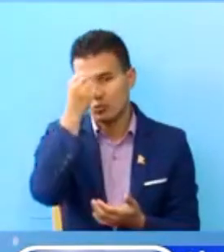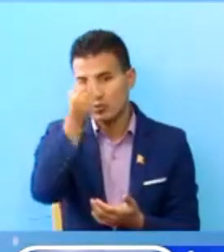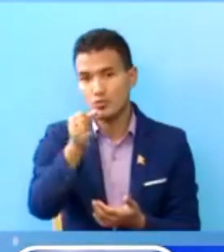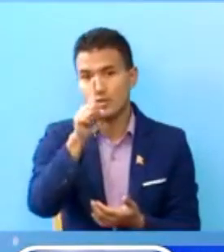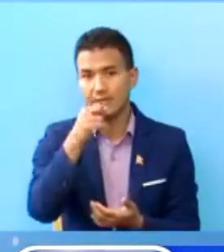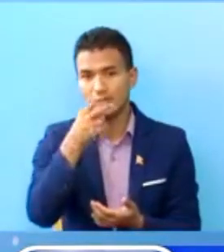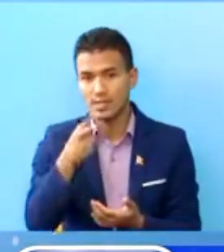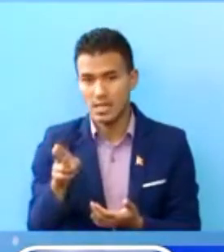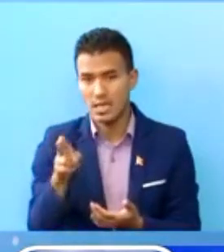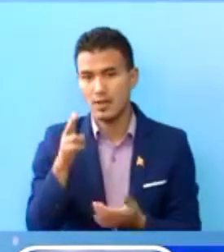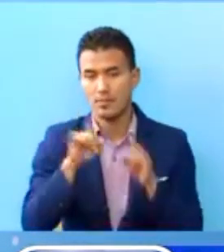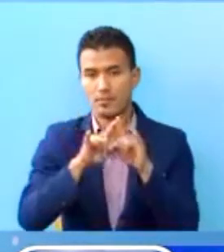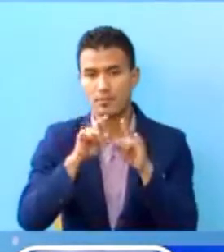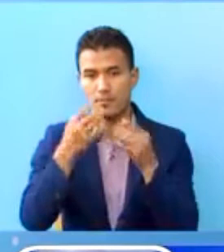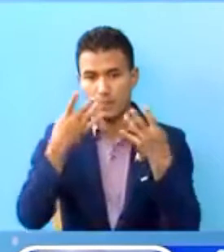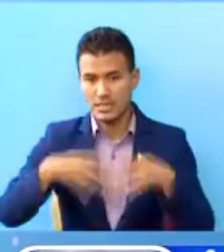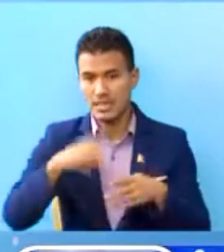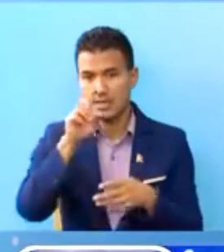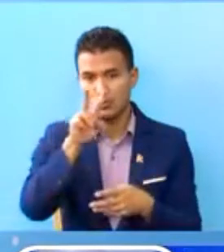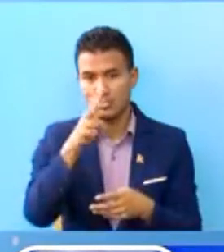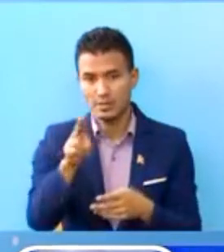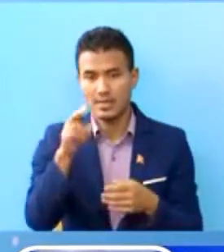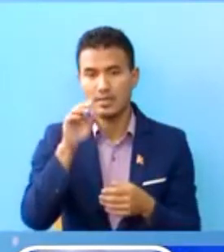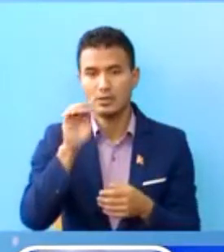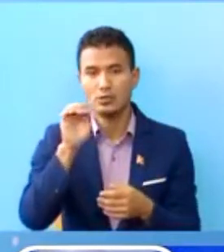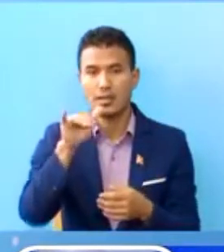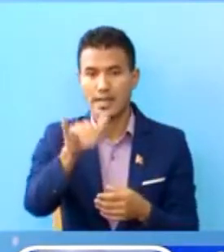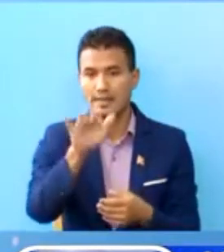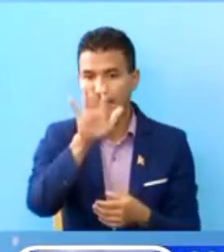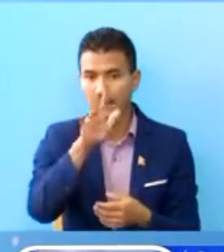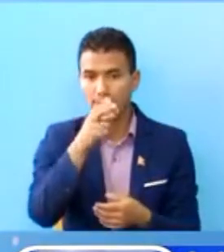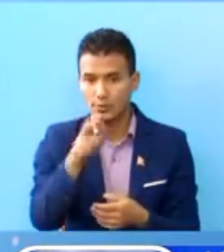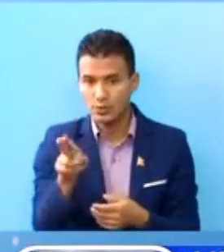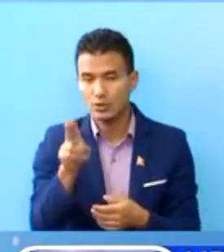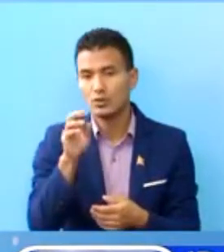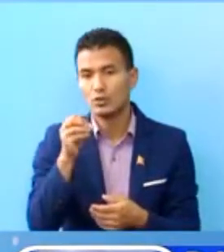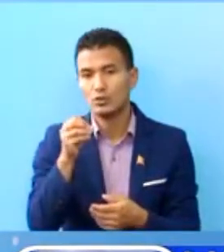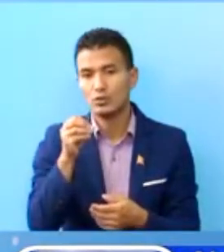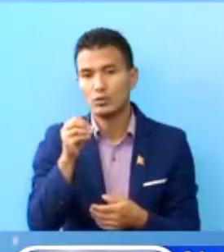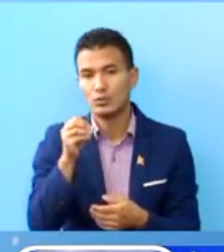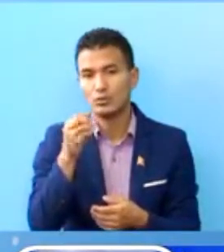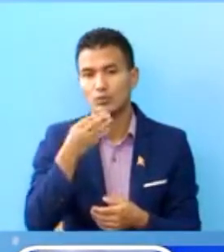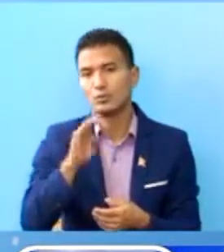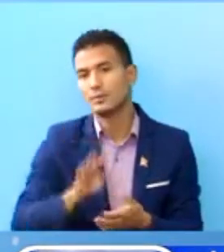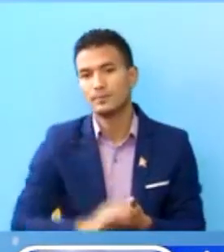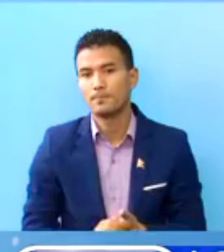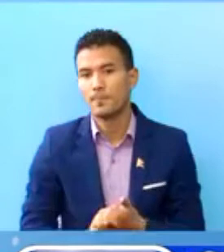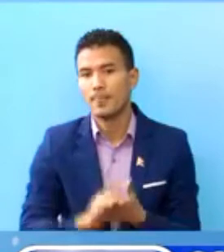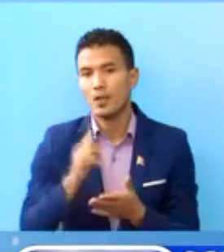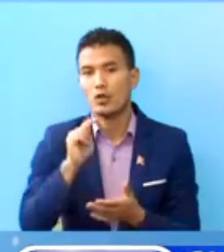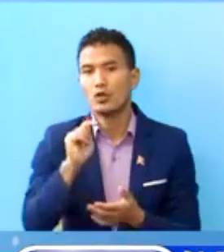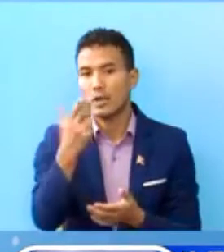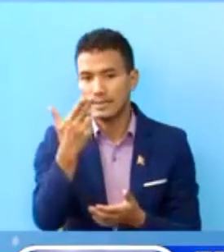पूर्वका 1 जना, बर्दियाका 2 जना, सल्यानका 5 जना, सुर्खेत 5 जना हुनुहुन्छ।